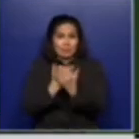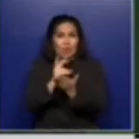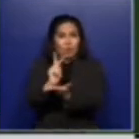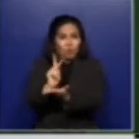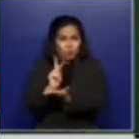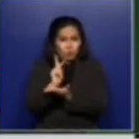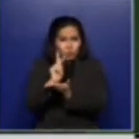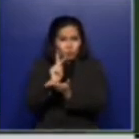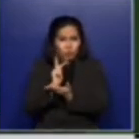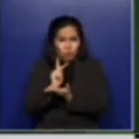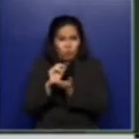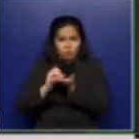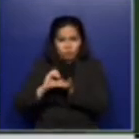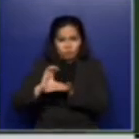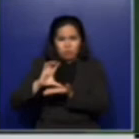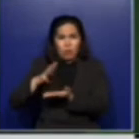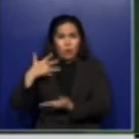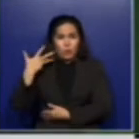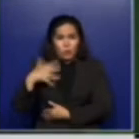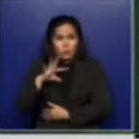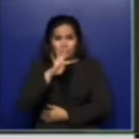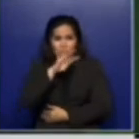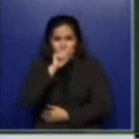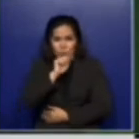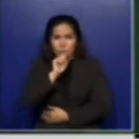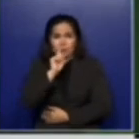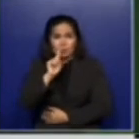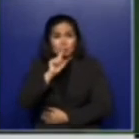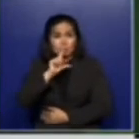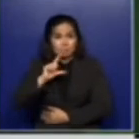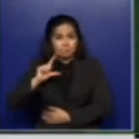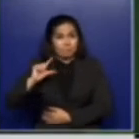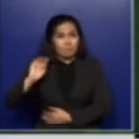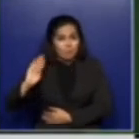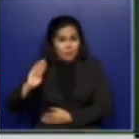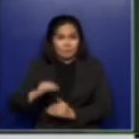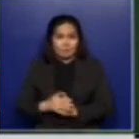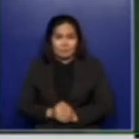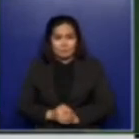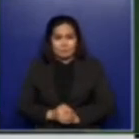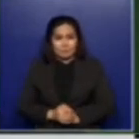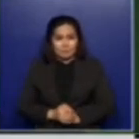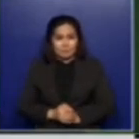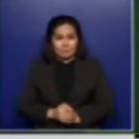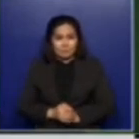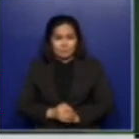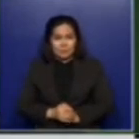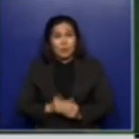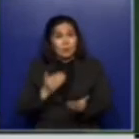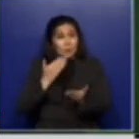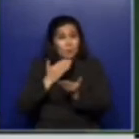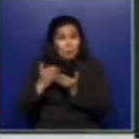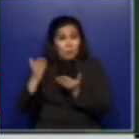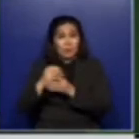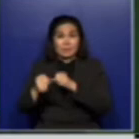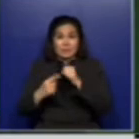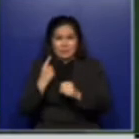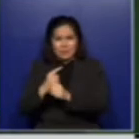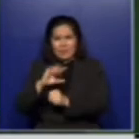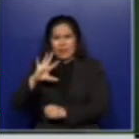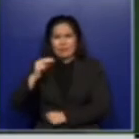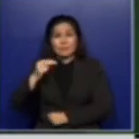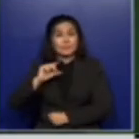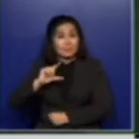างมหาศาล 4.1 ล้านล้านบาทครับโดยเฉลี่ยใช้คืนปีละ 50,000 กว่าล้านเนี่ยในที่สุ